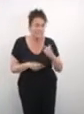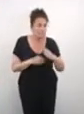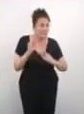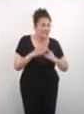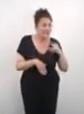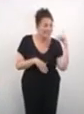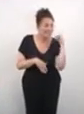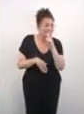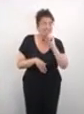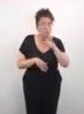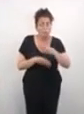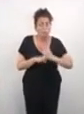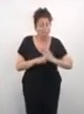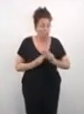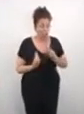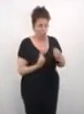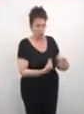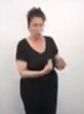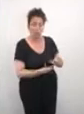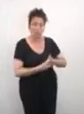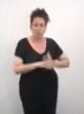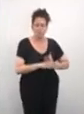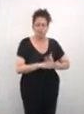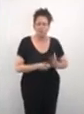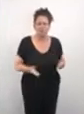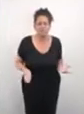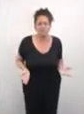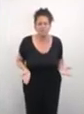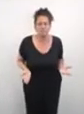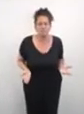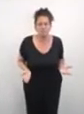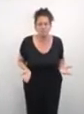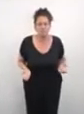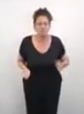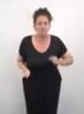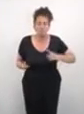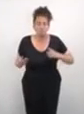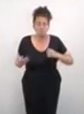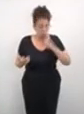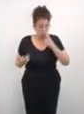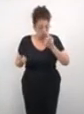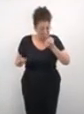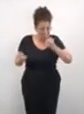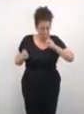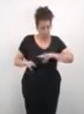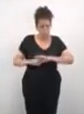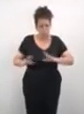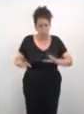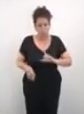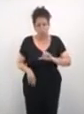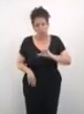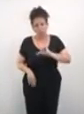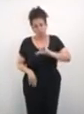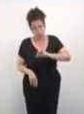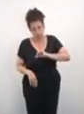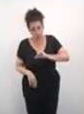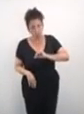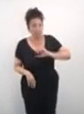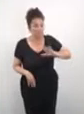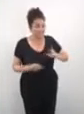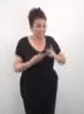métier. Nous avons également la conviction qu'il est essentiel de laisser à la police nationale l'exercice des missions de maintien de